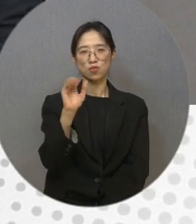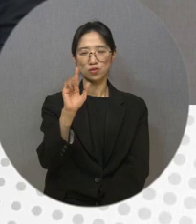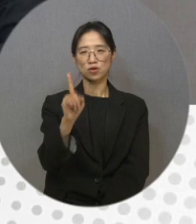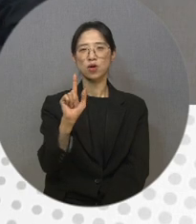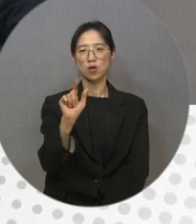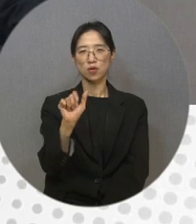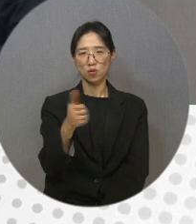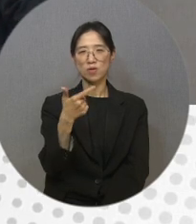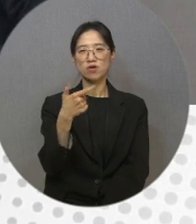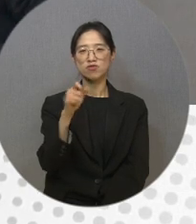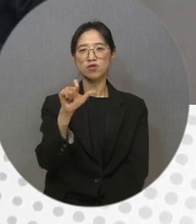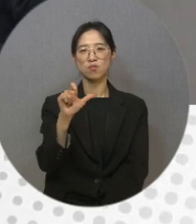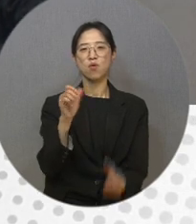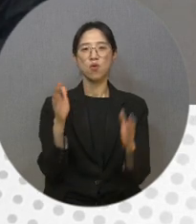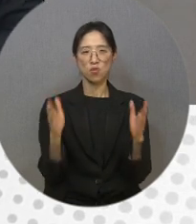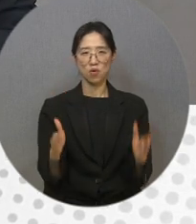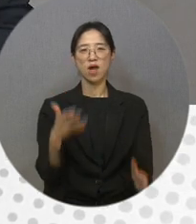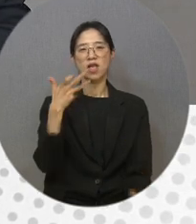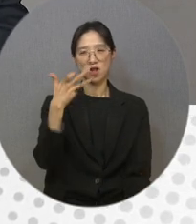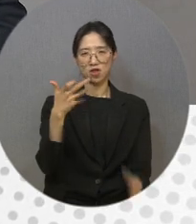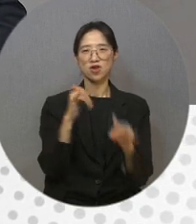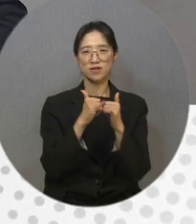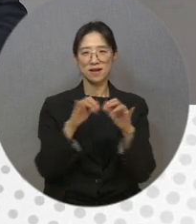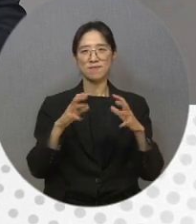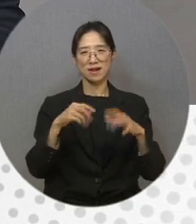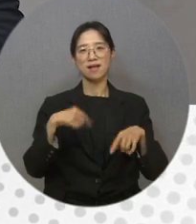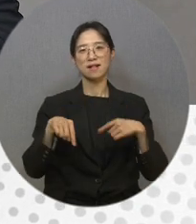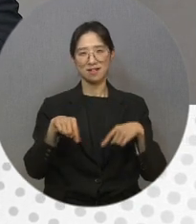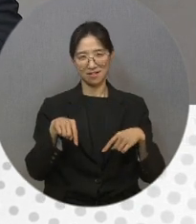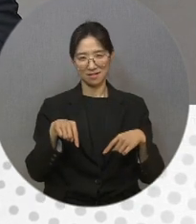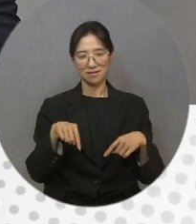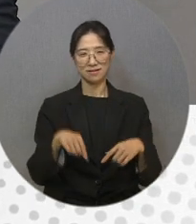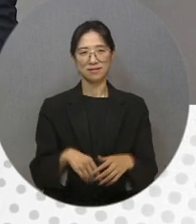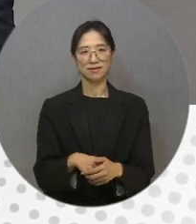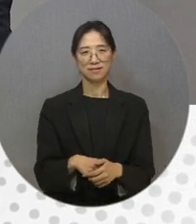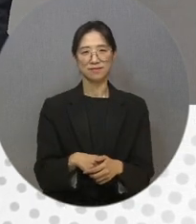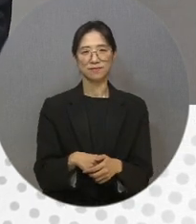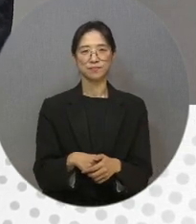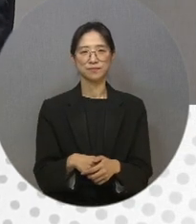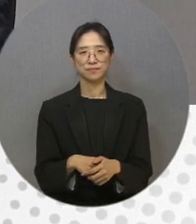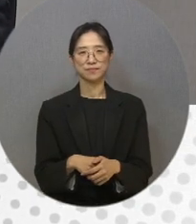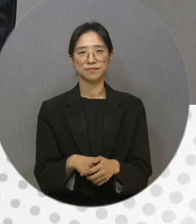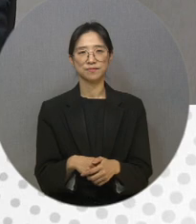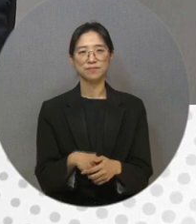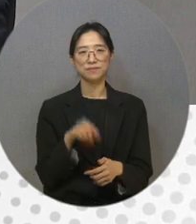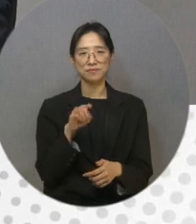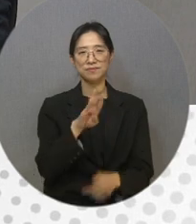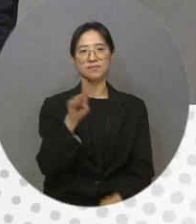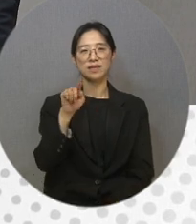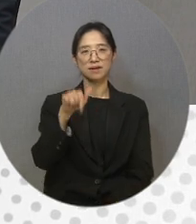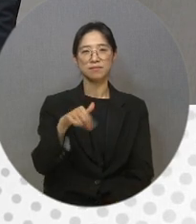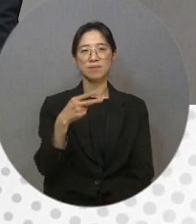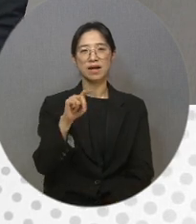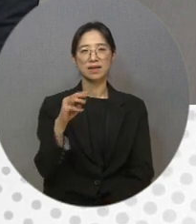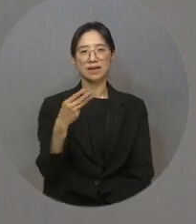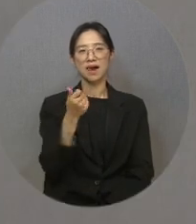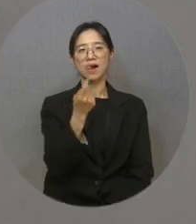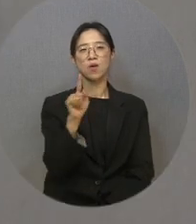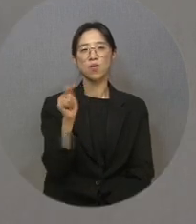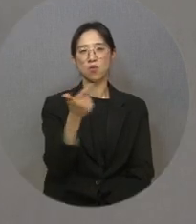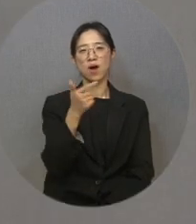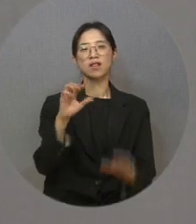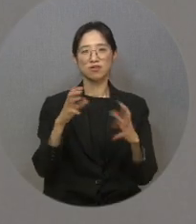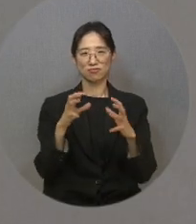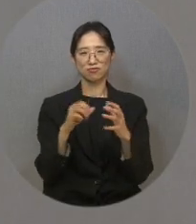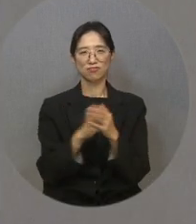동안 18분이 나라를 다스리게 됩니다. 이게 박달 환국이죠. 우리 요즘